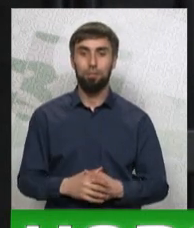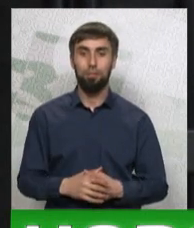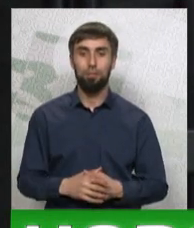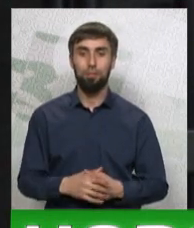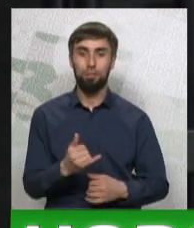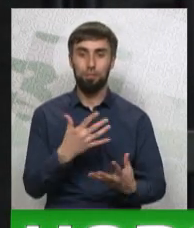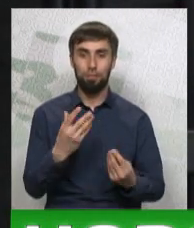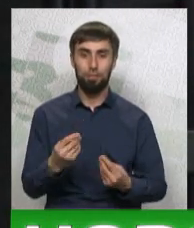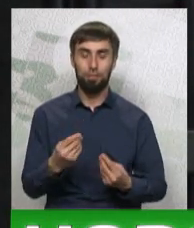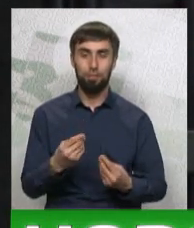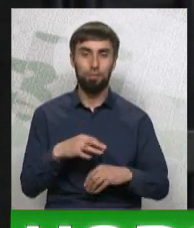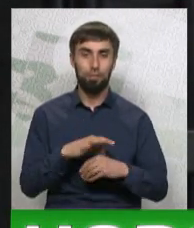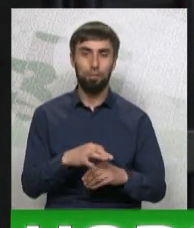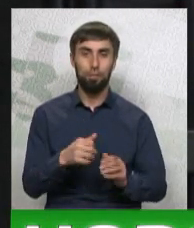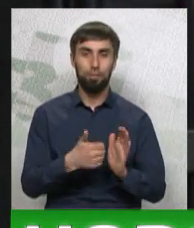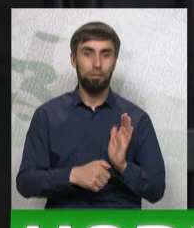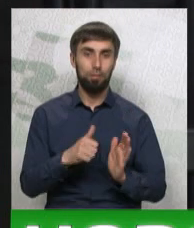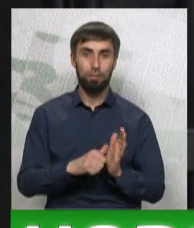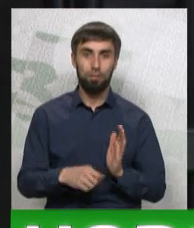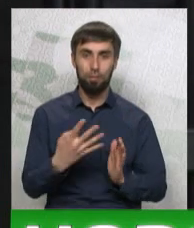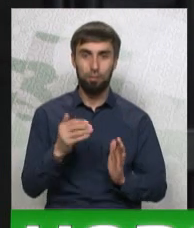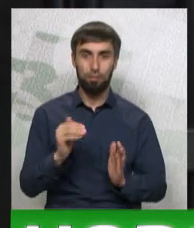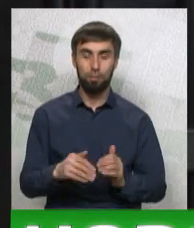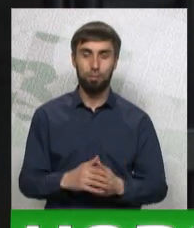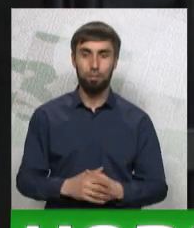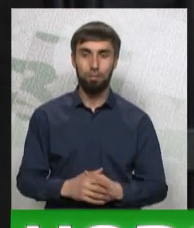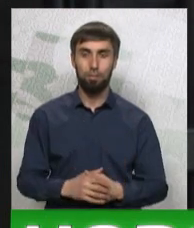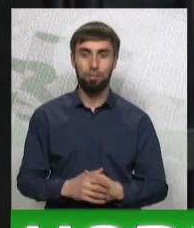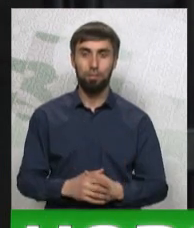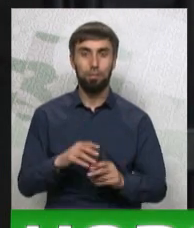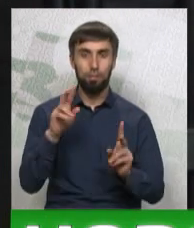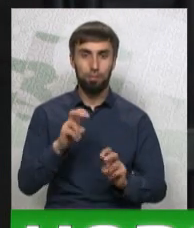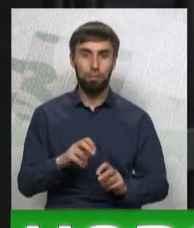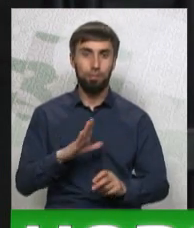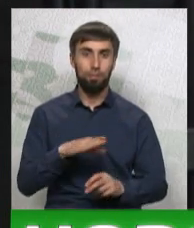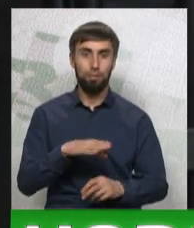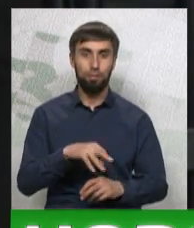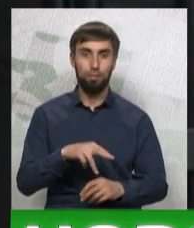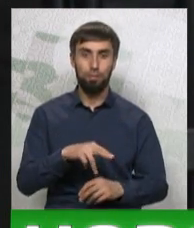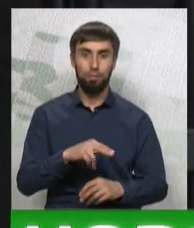На сегодняшний день проведено 664 тысячи исследований, в том числе